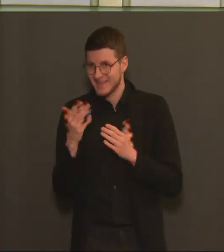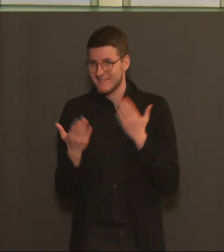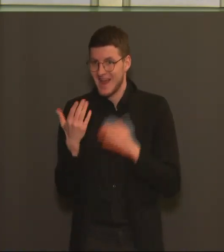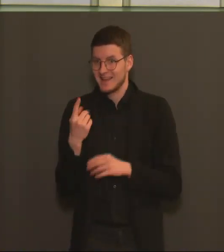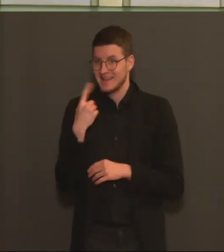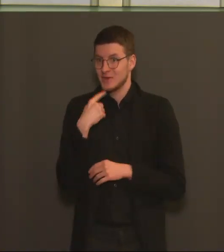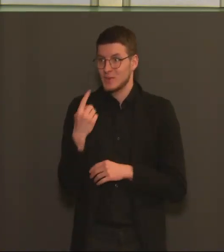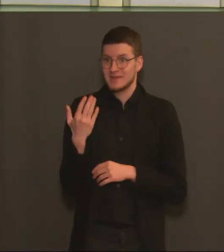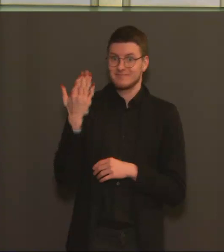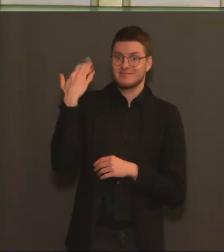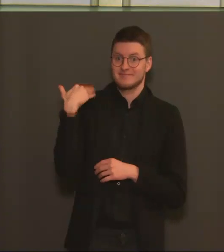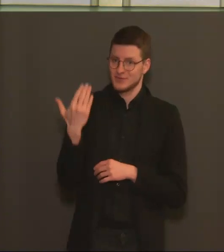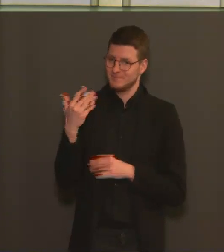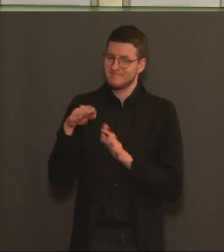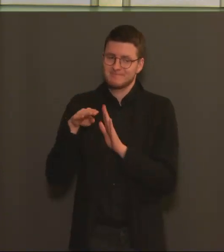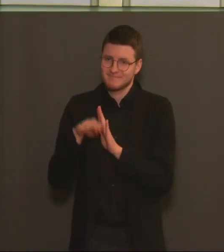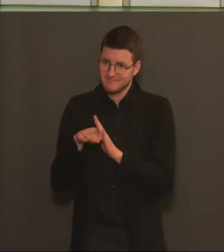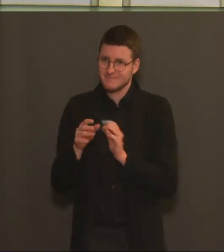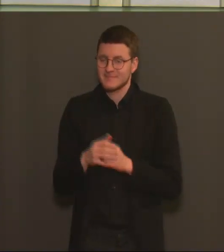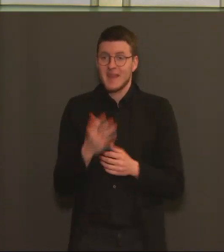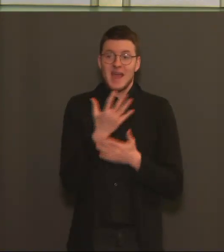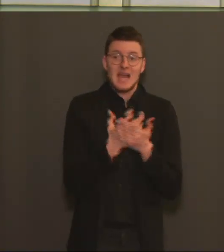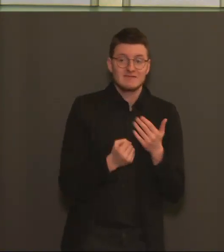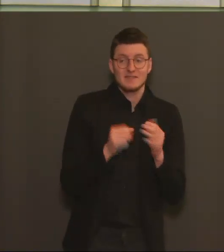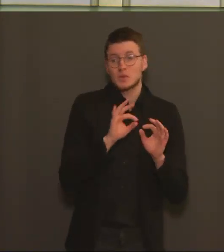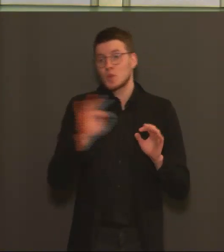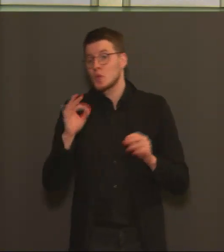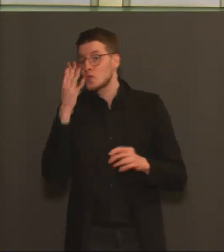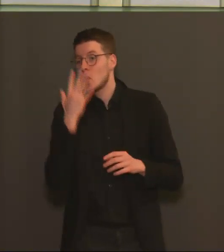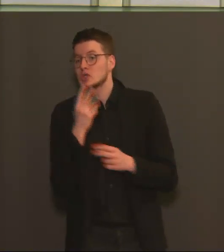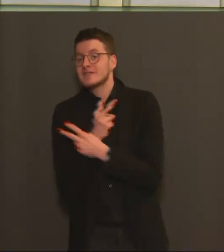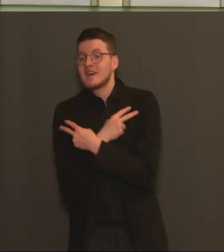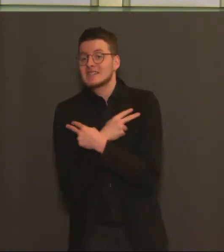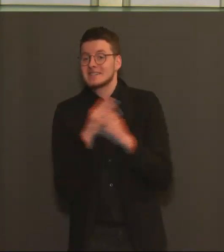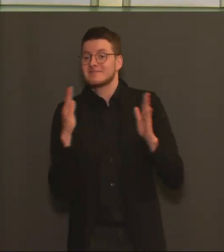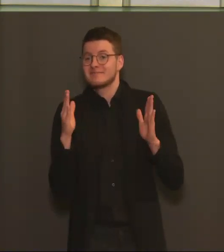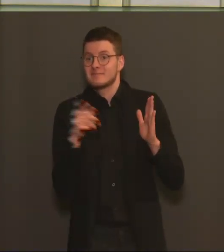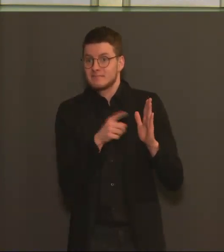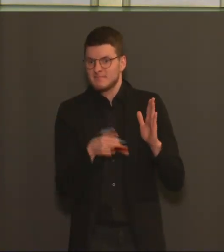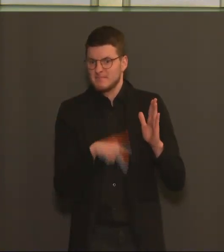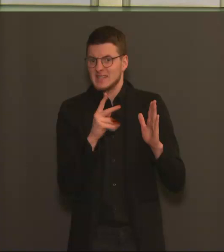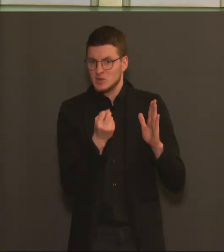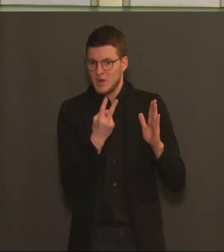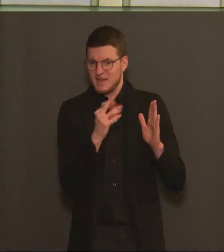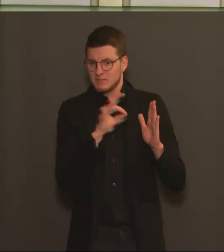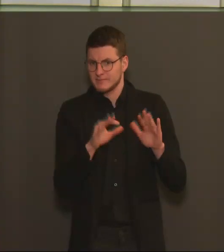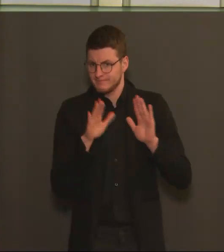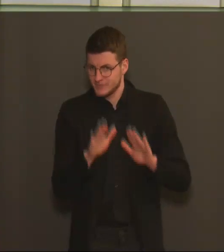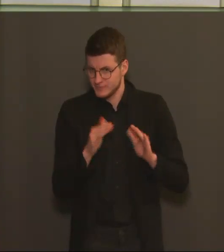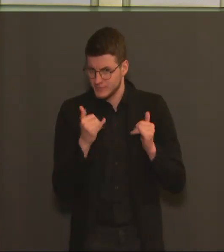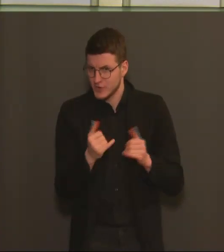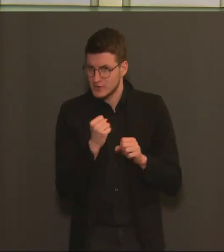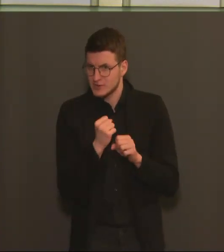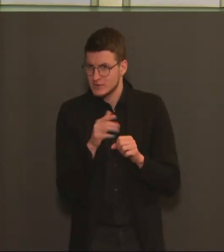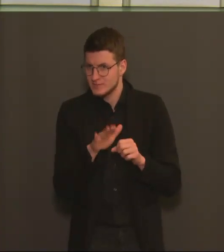terug. Tussen de herfst- en krokusvakantie was dat iets hoger, met 12%. En eind